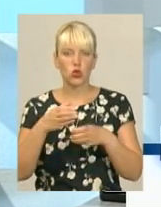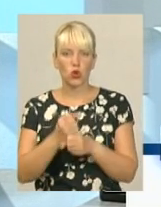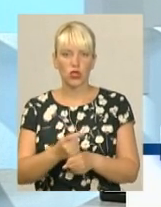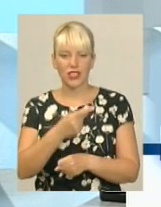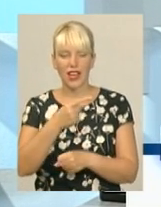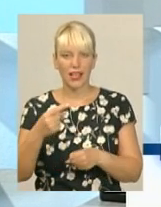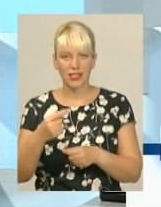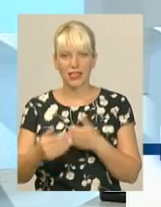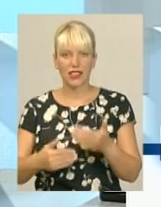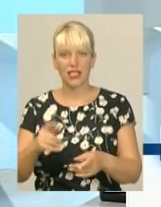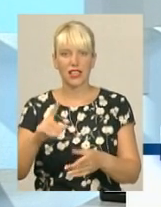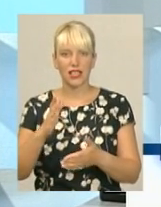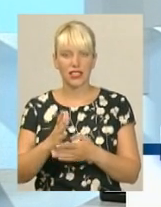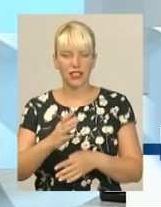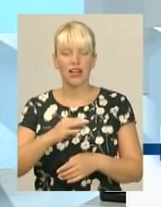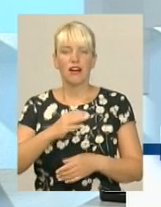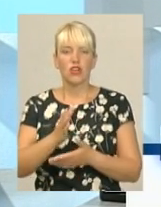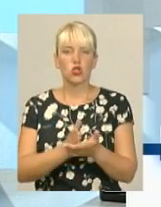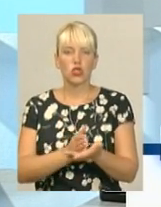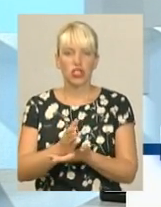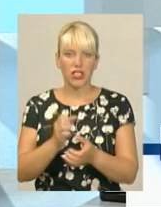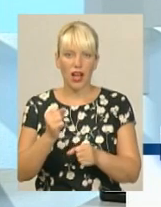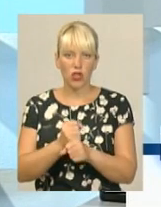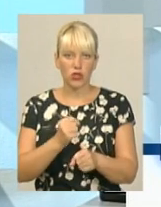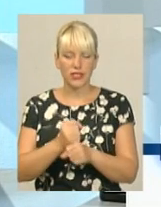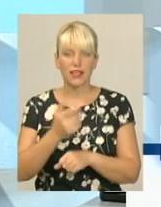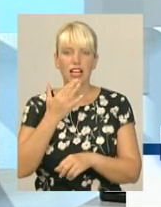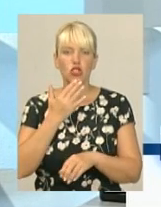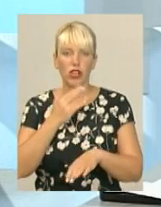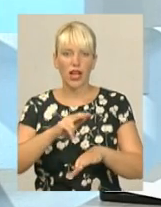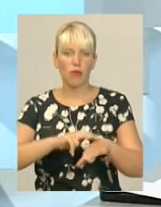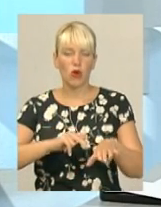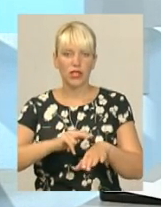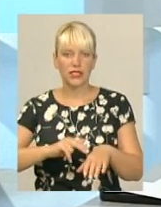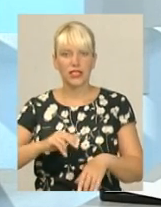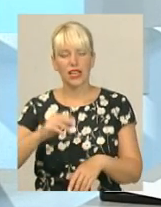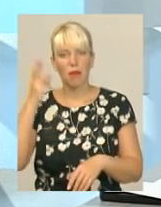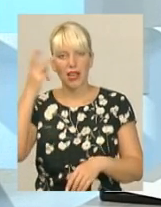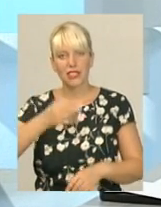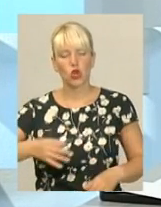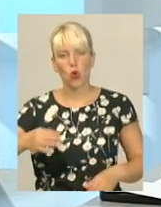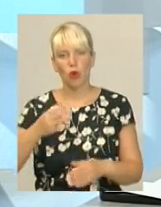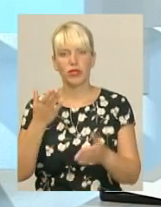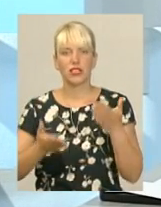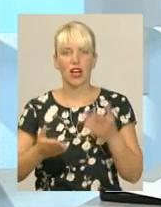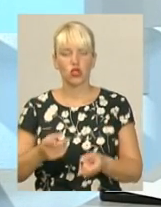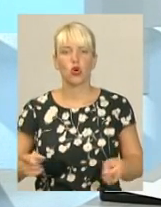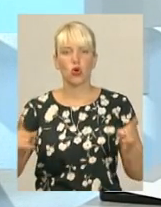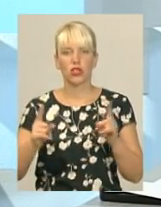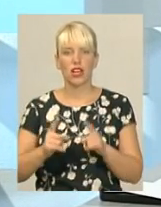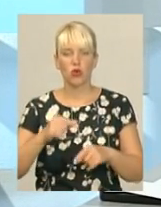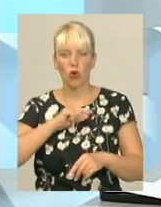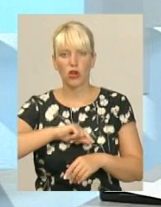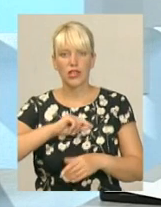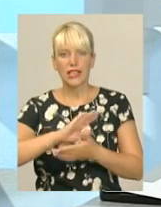тенденцій, які є сьогодні в оперативно-службовій діяльності Національної поліції в Хмельницькій області. Якщо коротенько